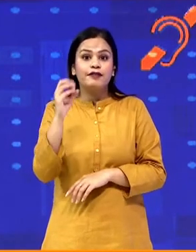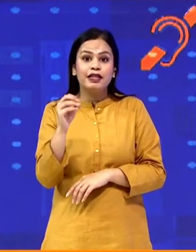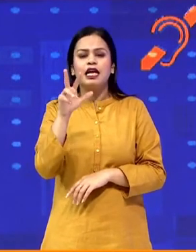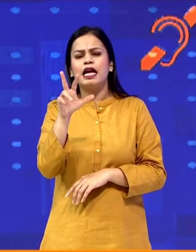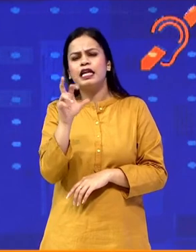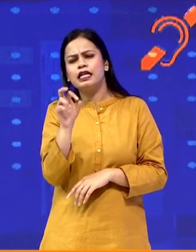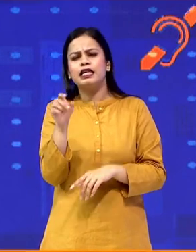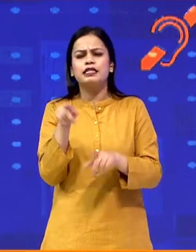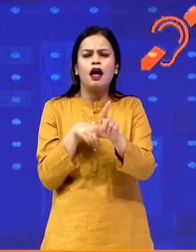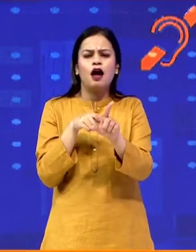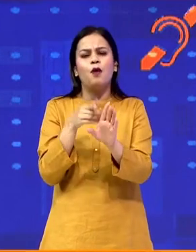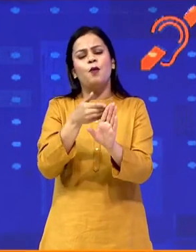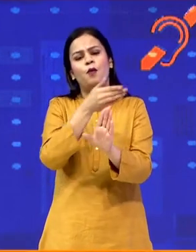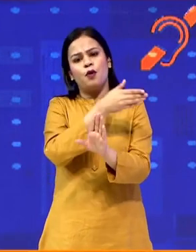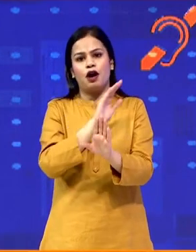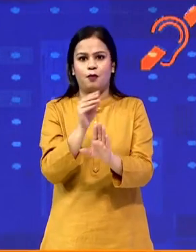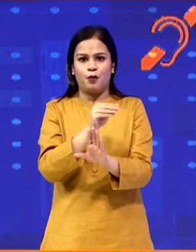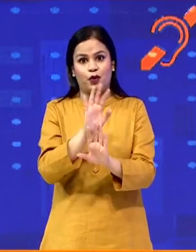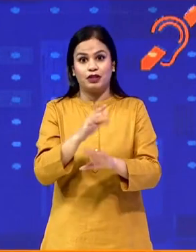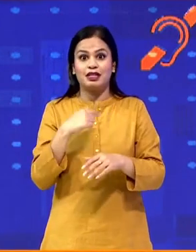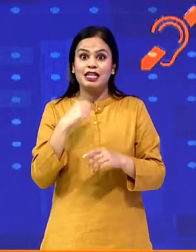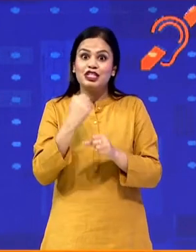था पार्टी